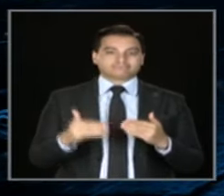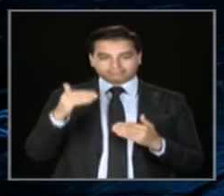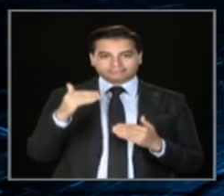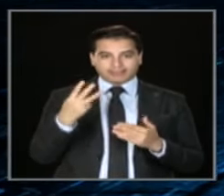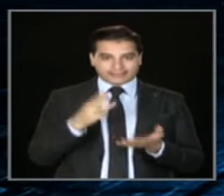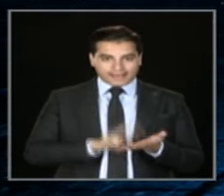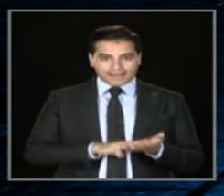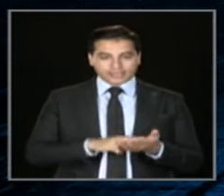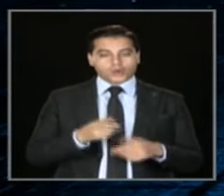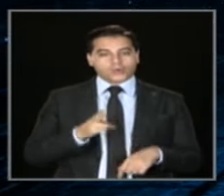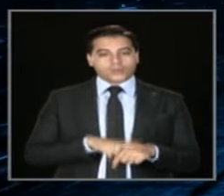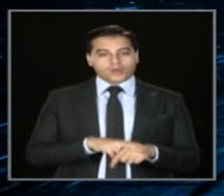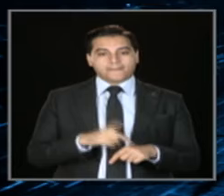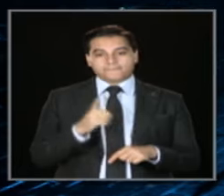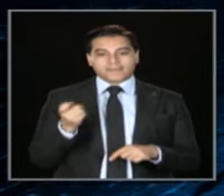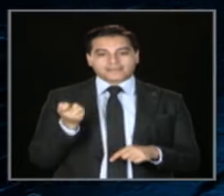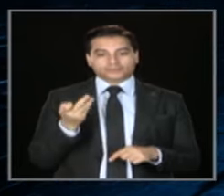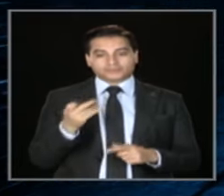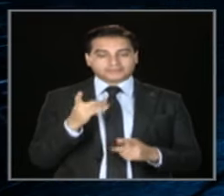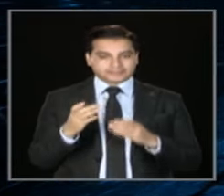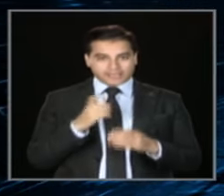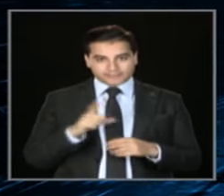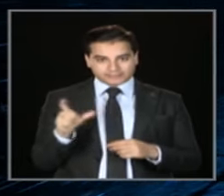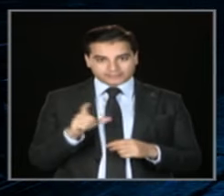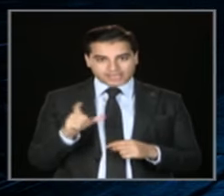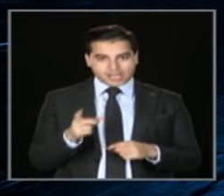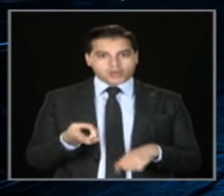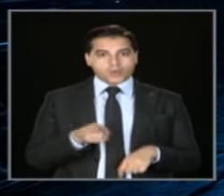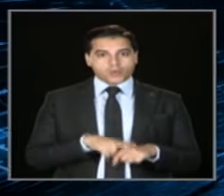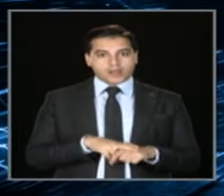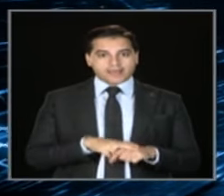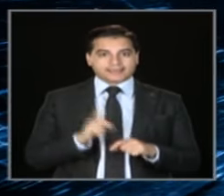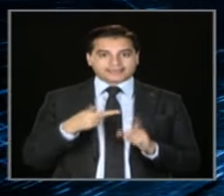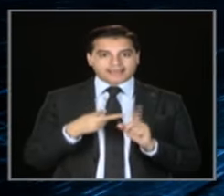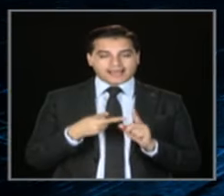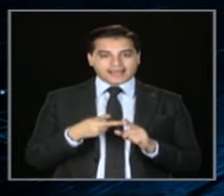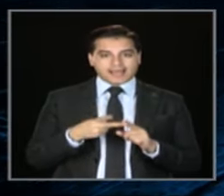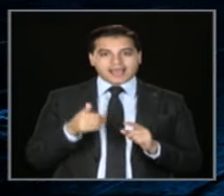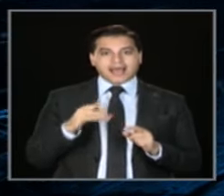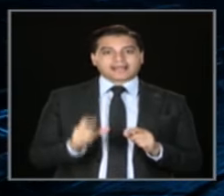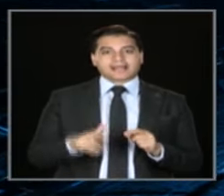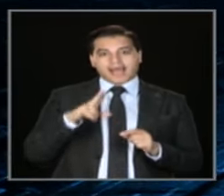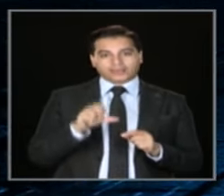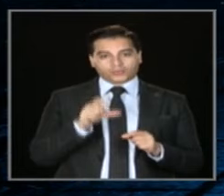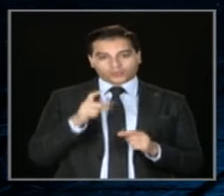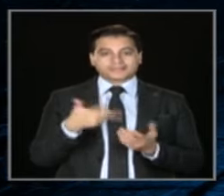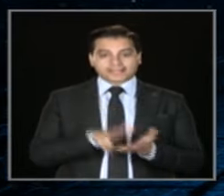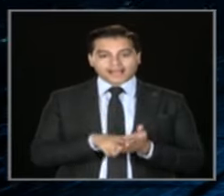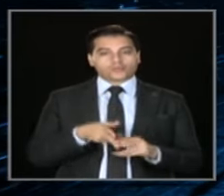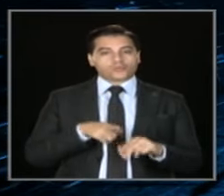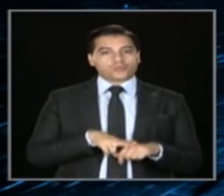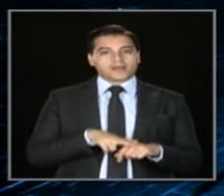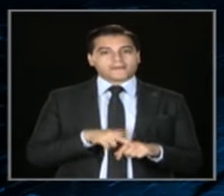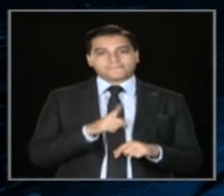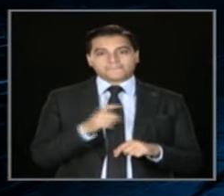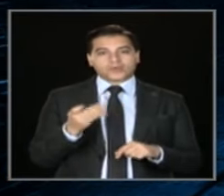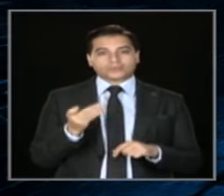ثلاث نقاط 135 نقطه اجابات صحيحه في المركز الثاني اخنتون ثلاث نقاط